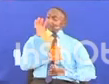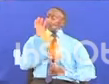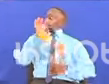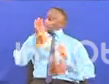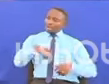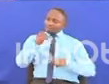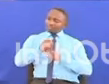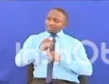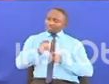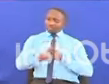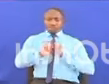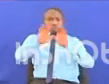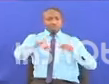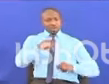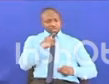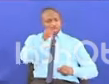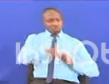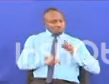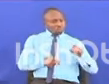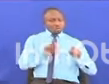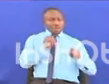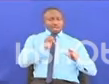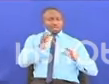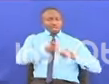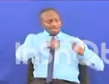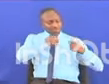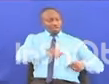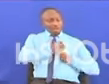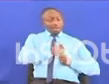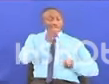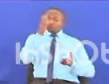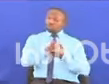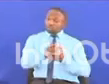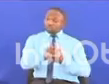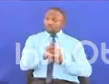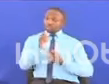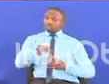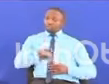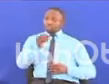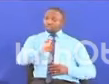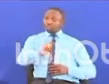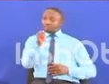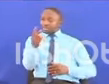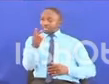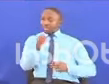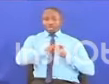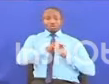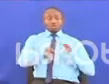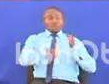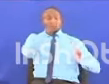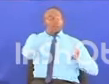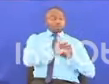Mbunge wenzangu, Mheshimiwa Spika, wamesema mtu huyu unataka awe na morali ya kwenda kufanya kazi. Umempelekea shilingi 2000, ataenda kuitumia kwenye